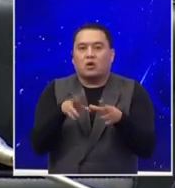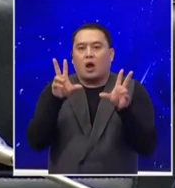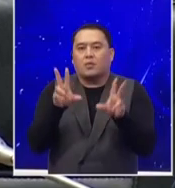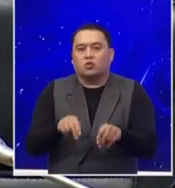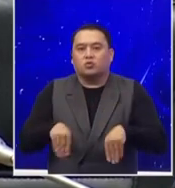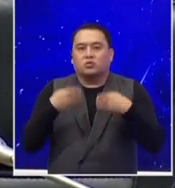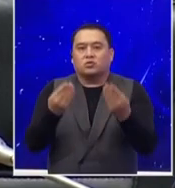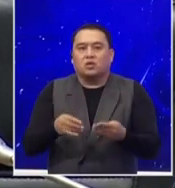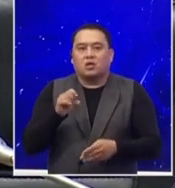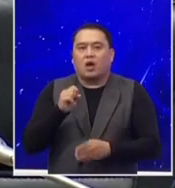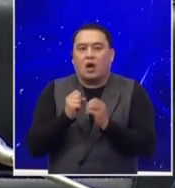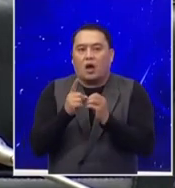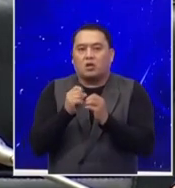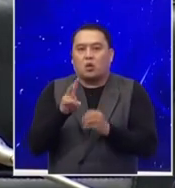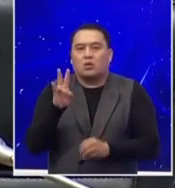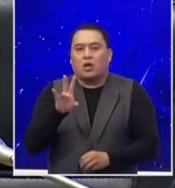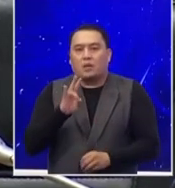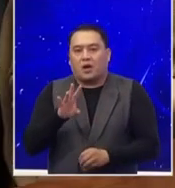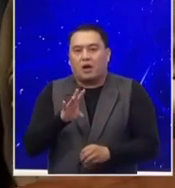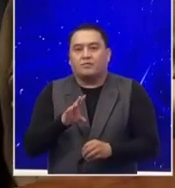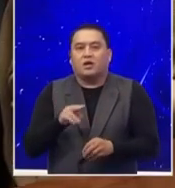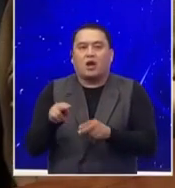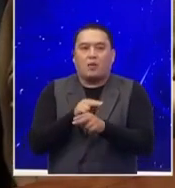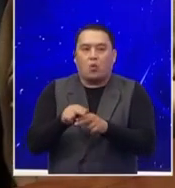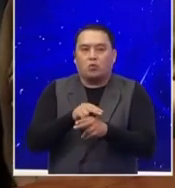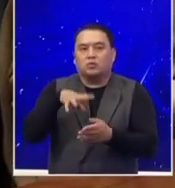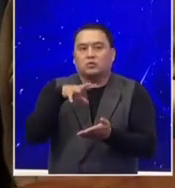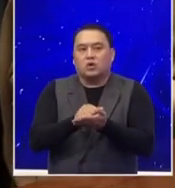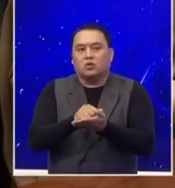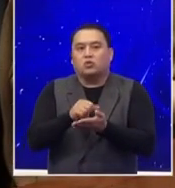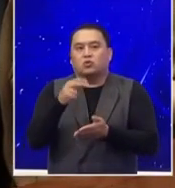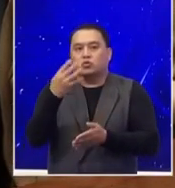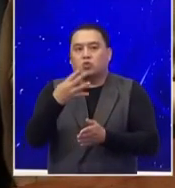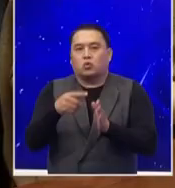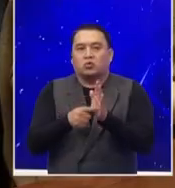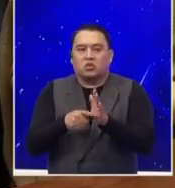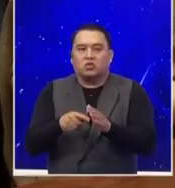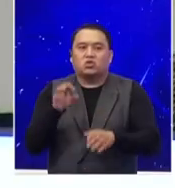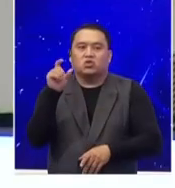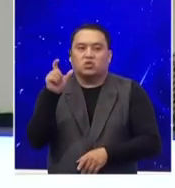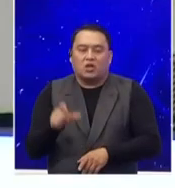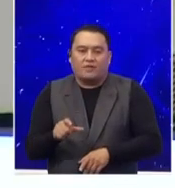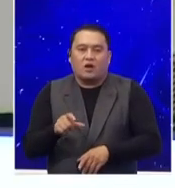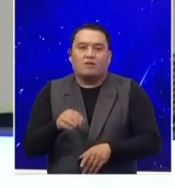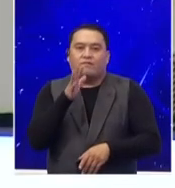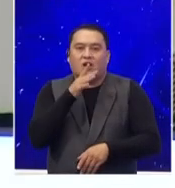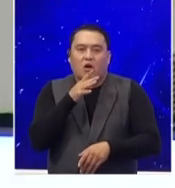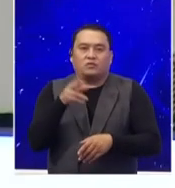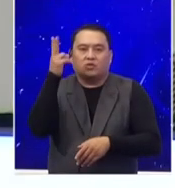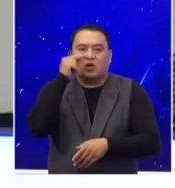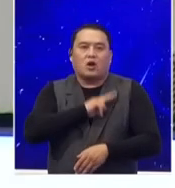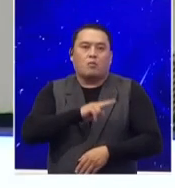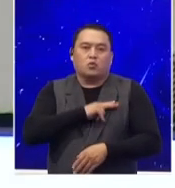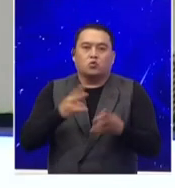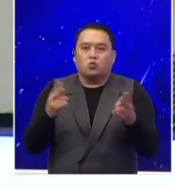обещают сдать объект к 11 ноября. В капремонте заняты 46 человек. Для сдачи объекта в срок в число